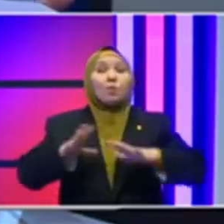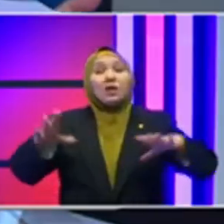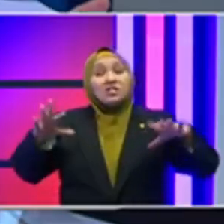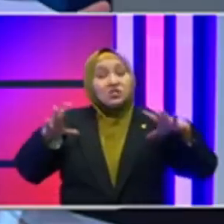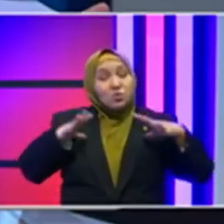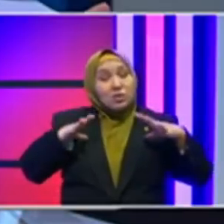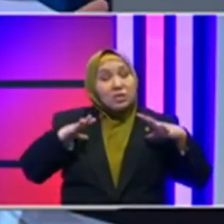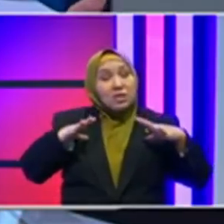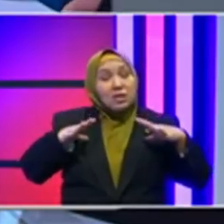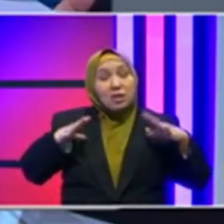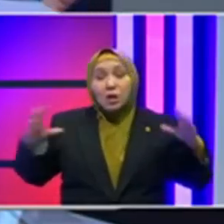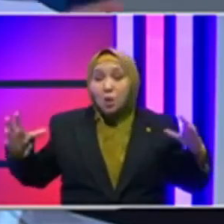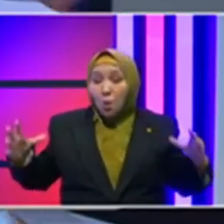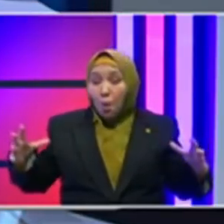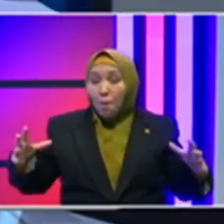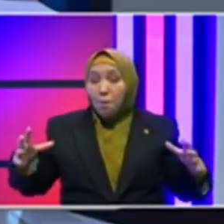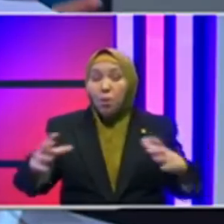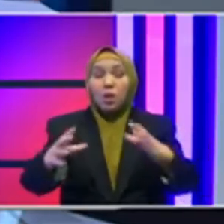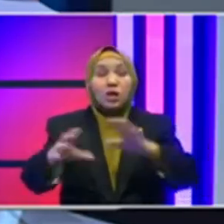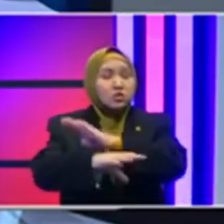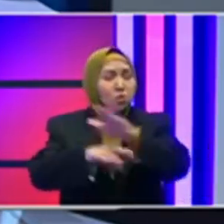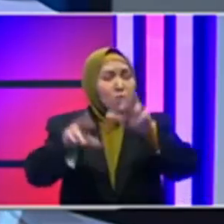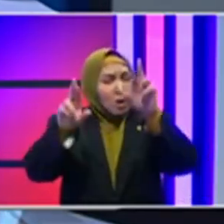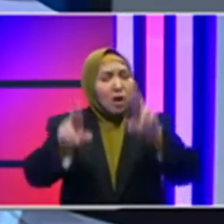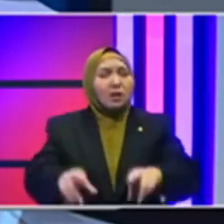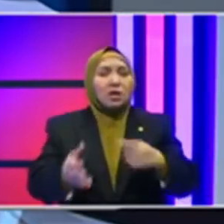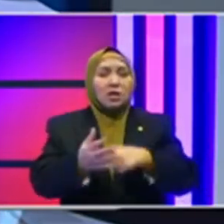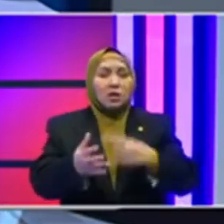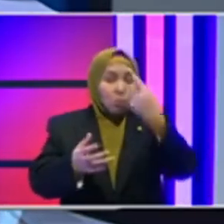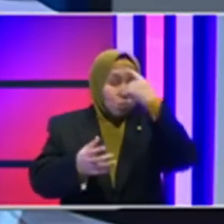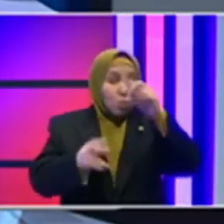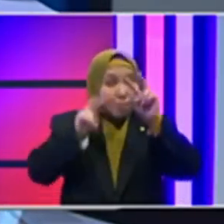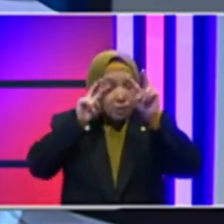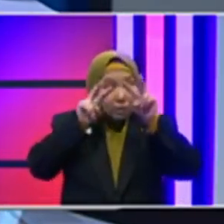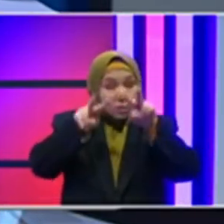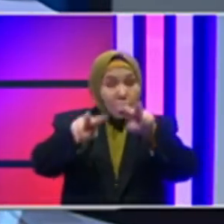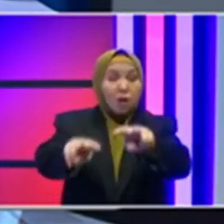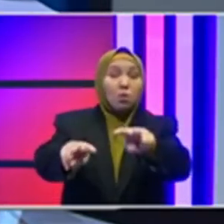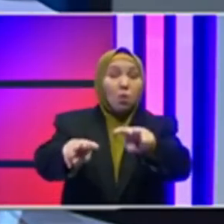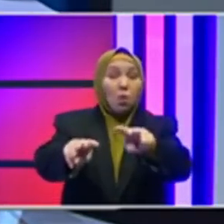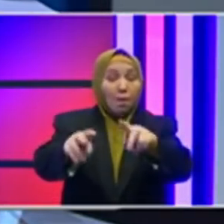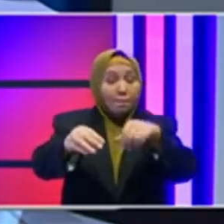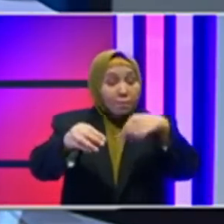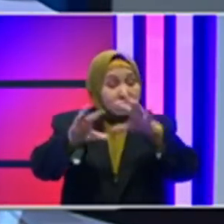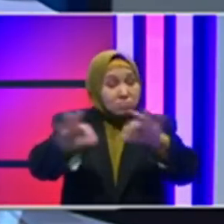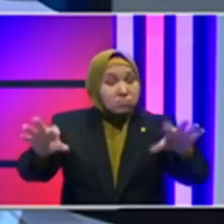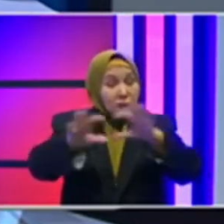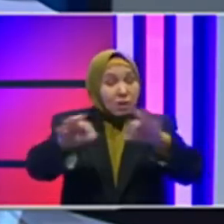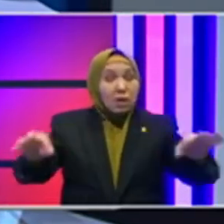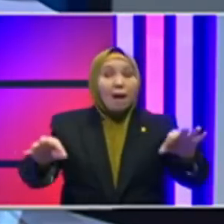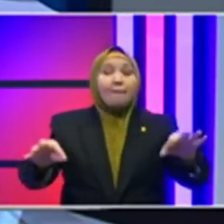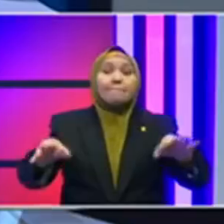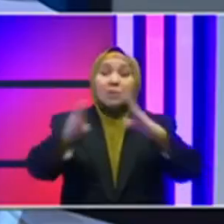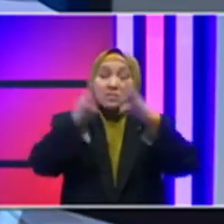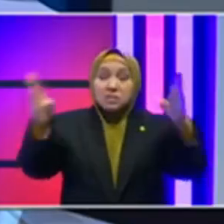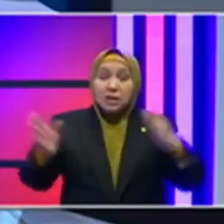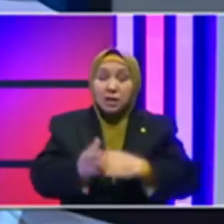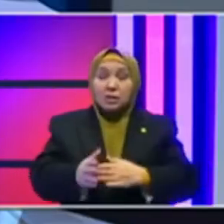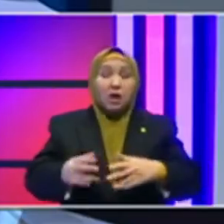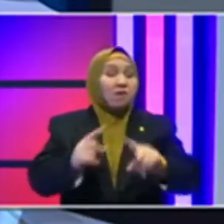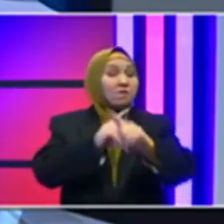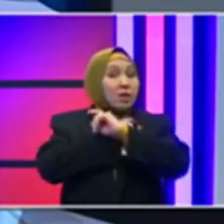sehingga akan dikumpulkan semua rakyat-rakyat ini untuk menyaksikan peristiwa yang besar ini daripada sudah Firaun